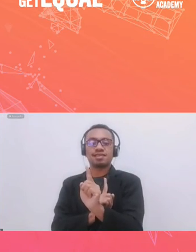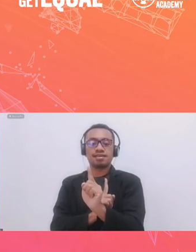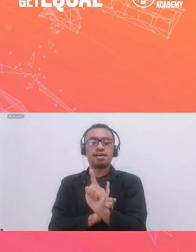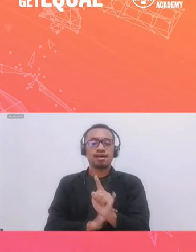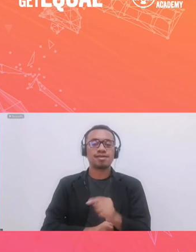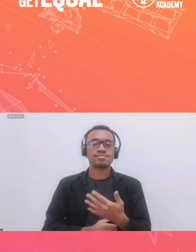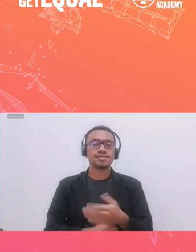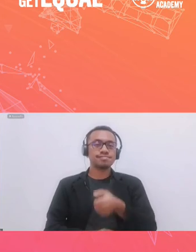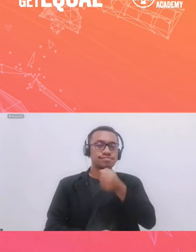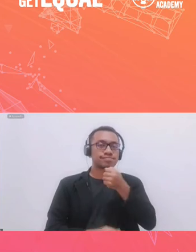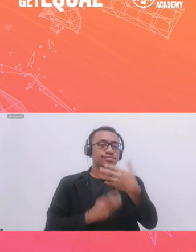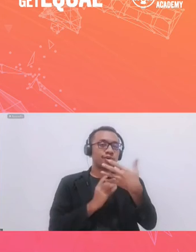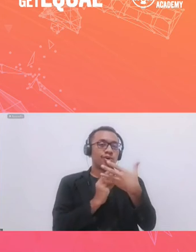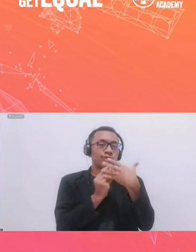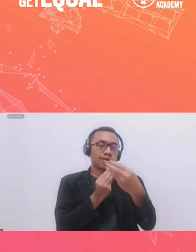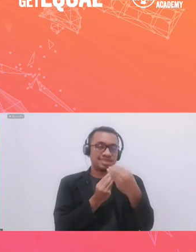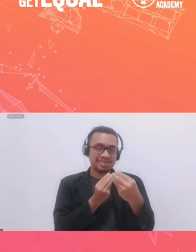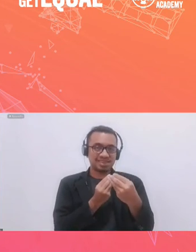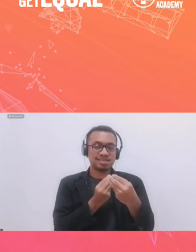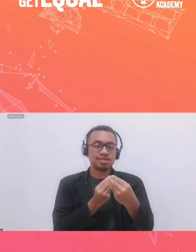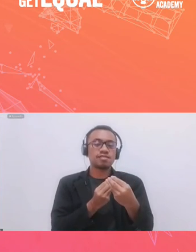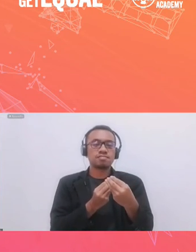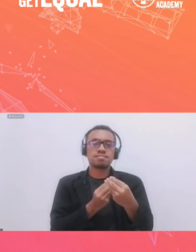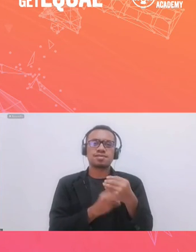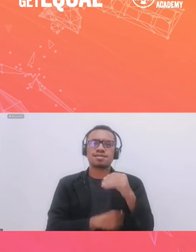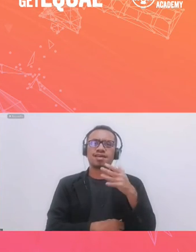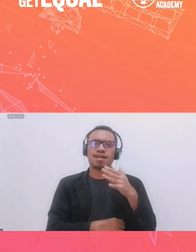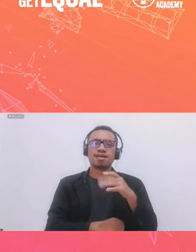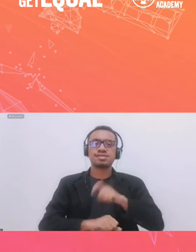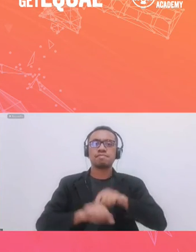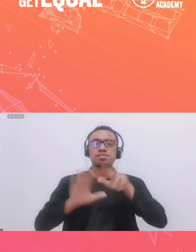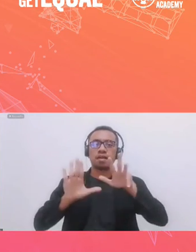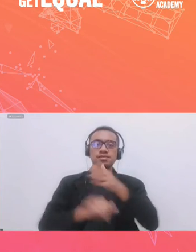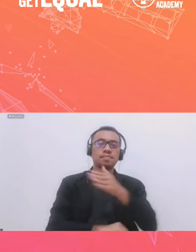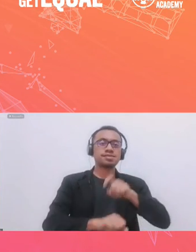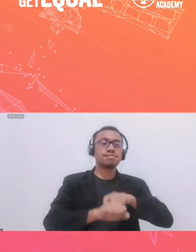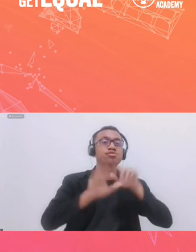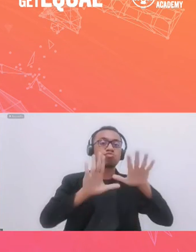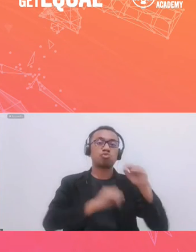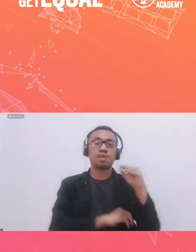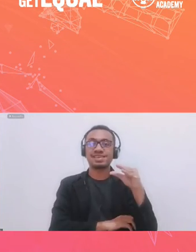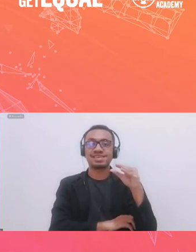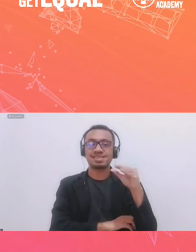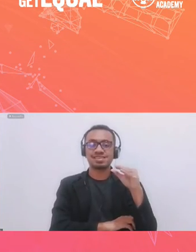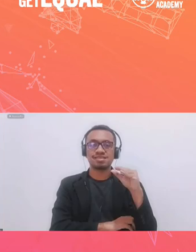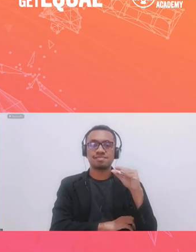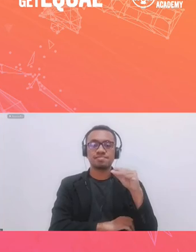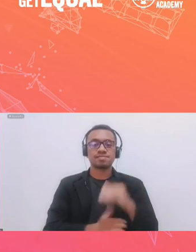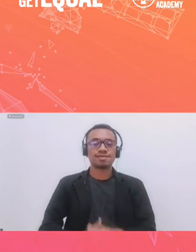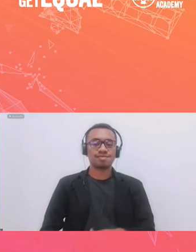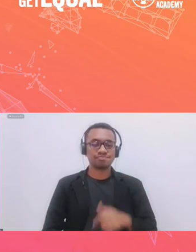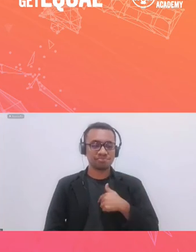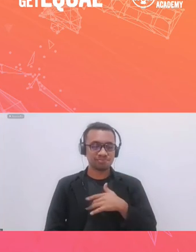tanggal 6 Oktober 2020 sama Mbak Nana sekitaran jam 9 sampai jam 10 pagi. Dan itu